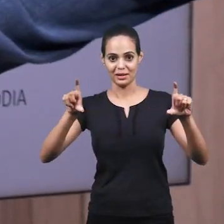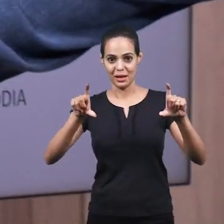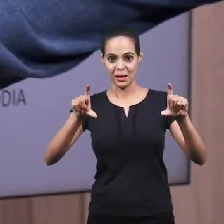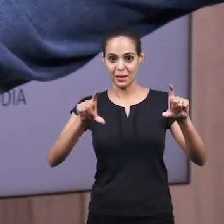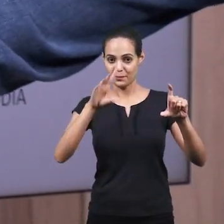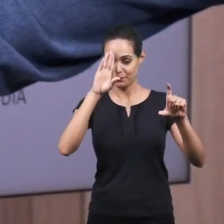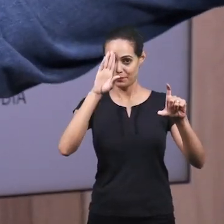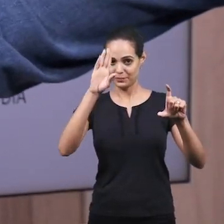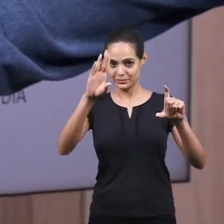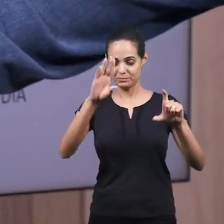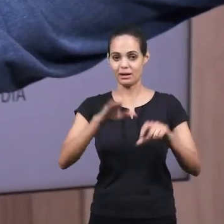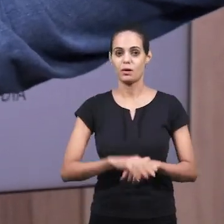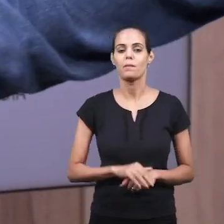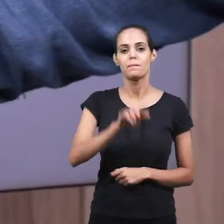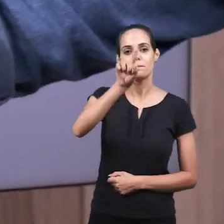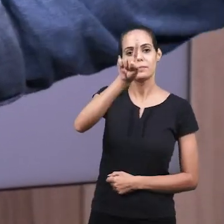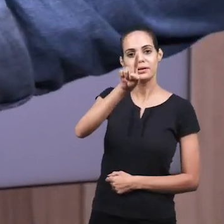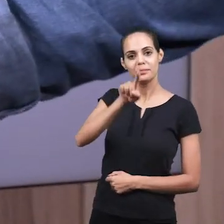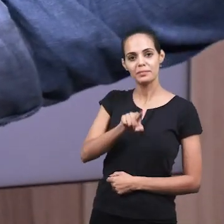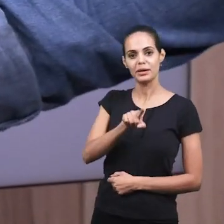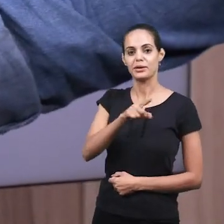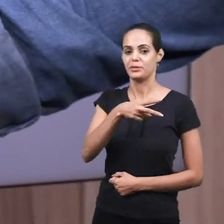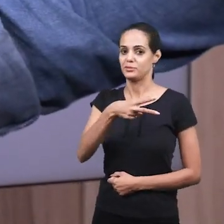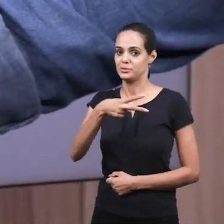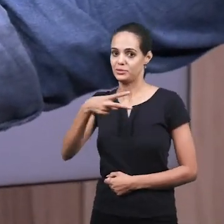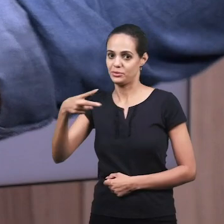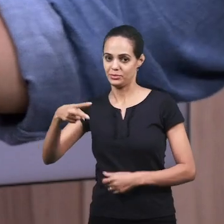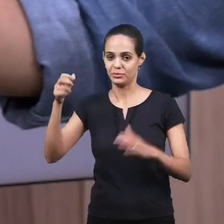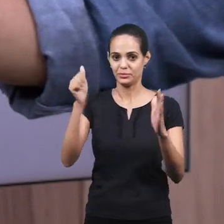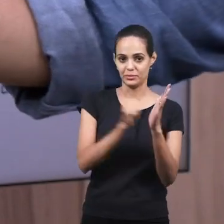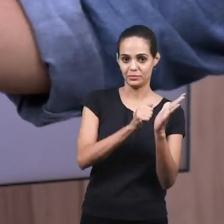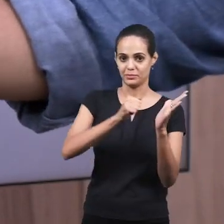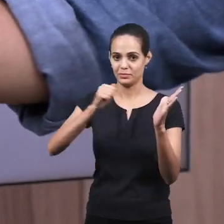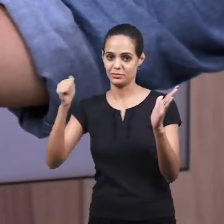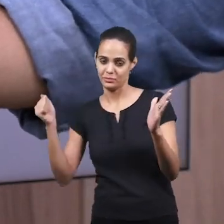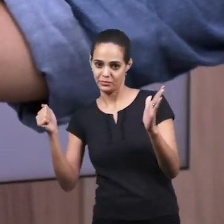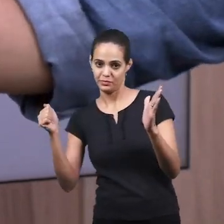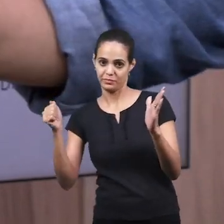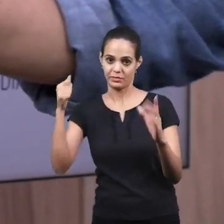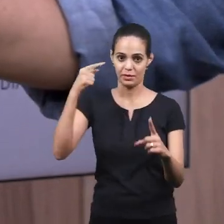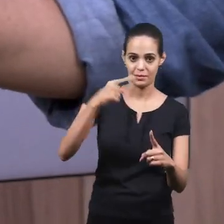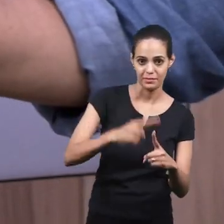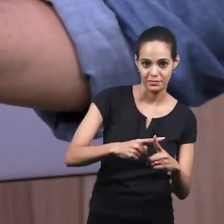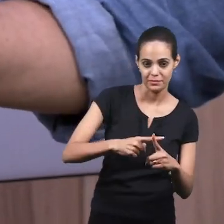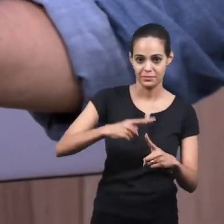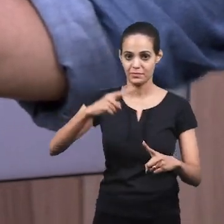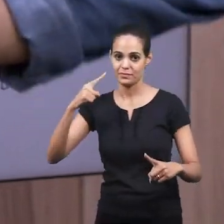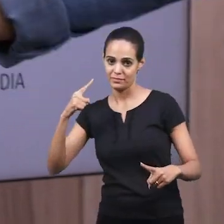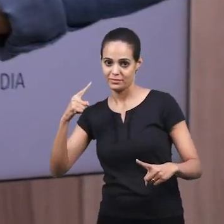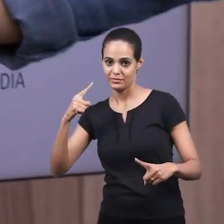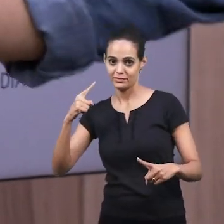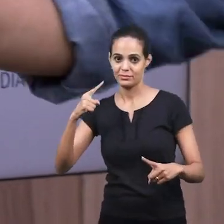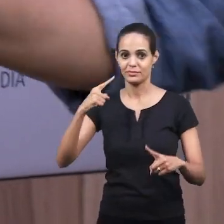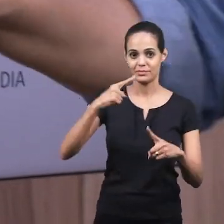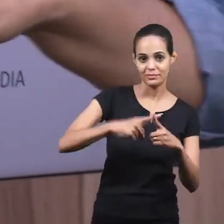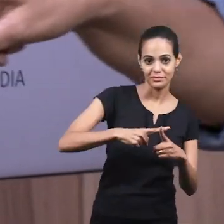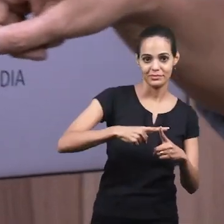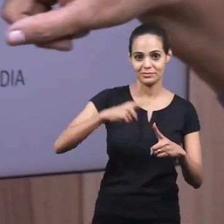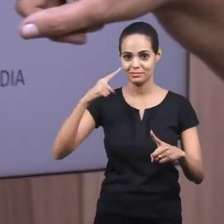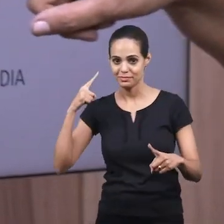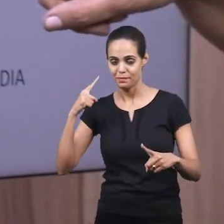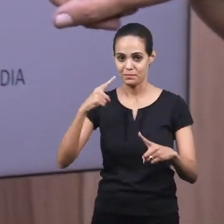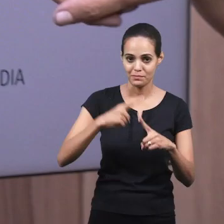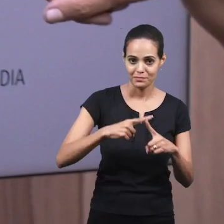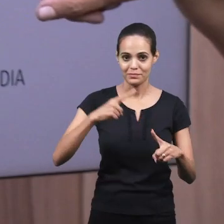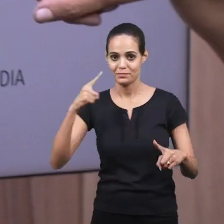le premier temps, le deuxième silence. Premier, on joue, deuxième, silence, et ainsi de suite